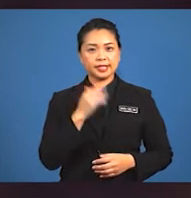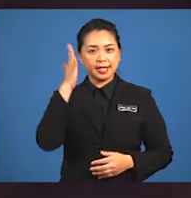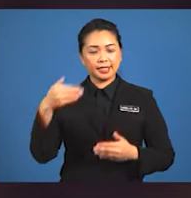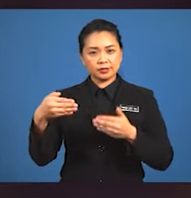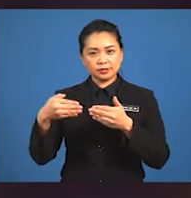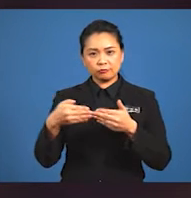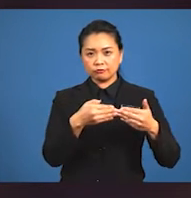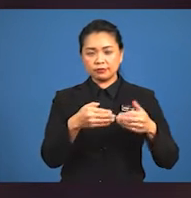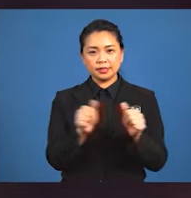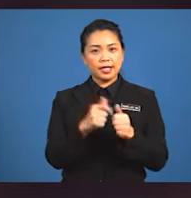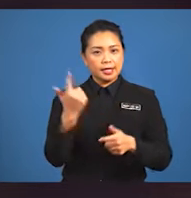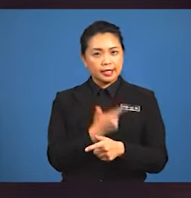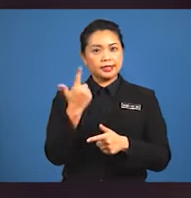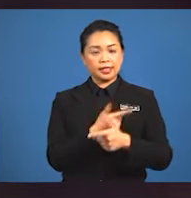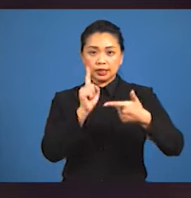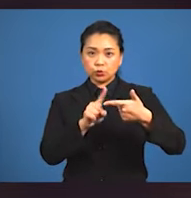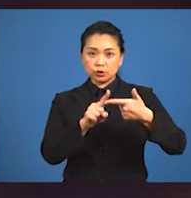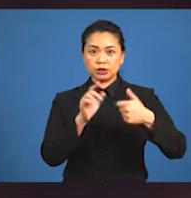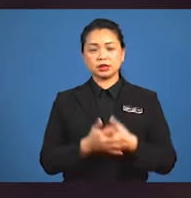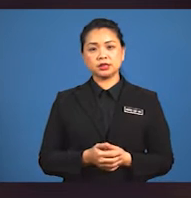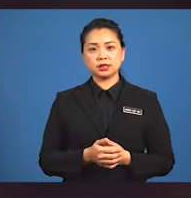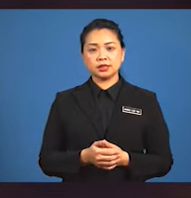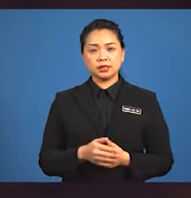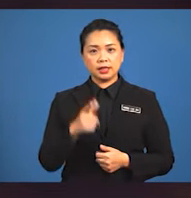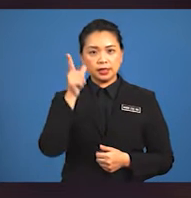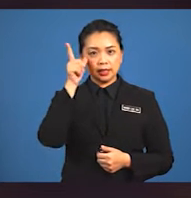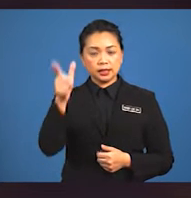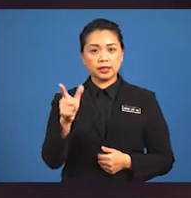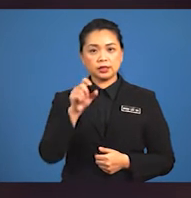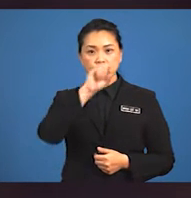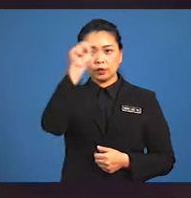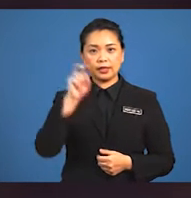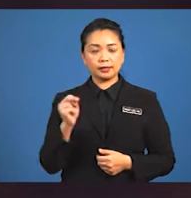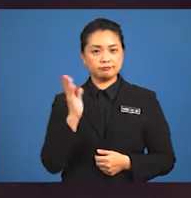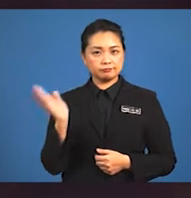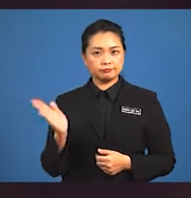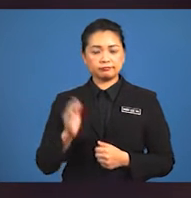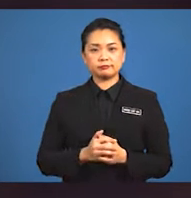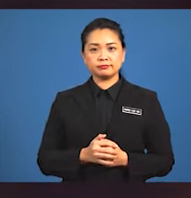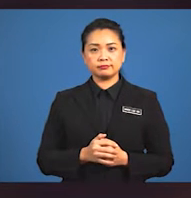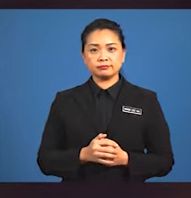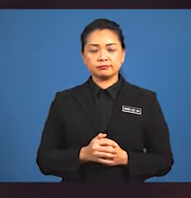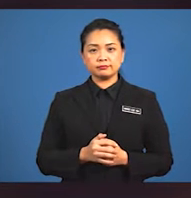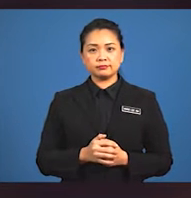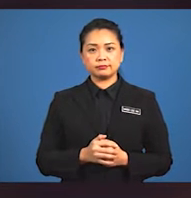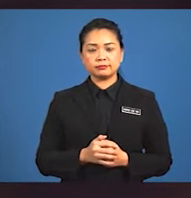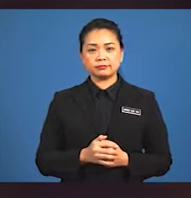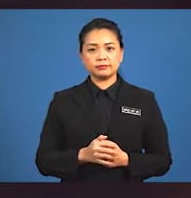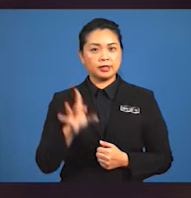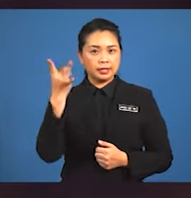Kita akan teruskan latihan yang kedua. Lihat soalan pada skrin. Soalannya